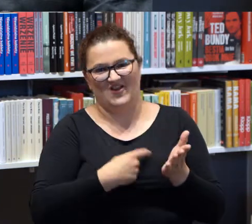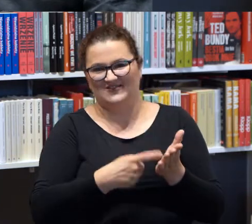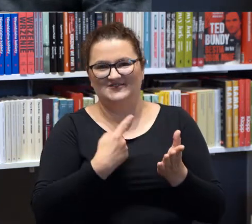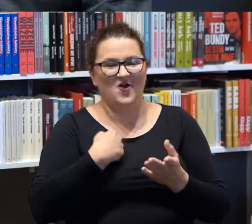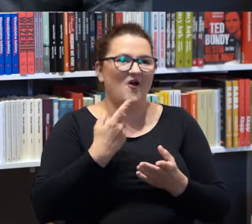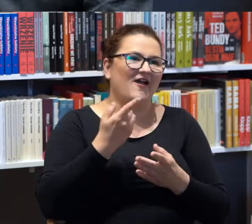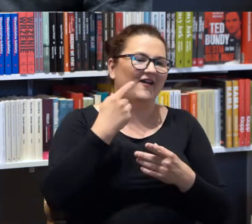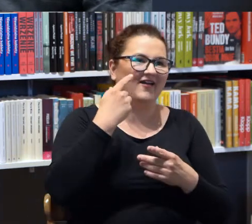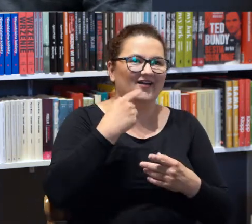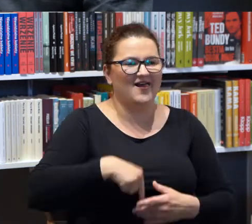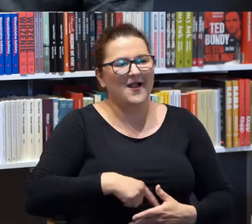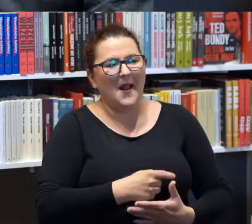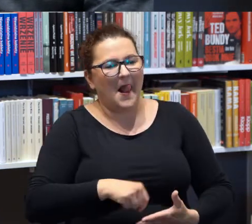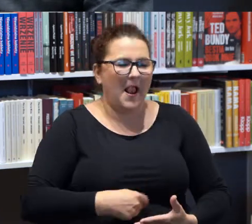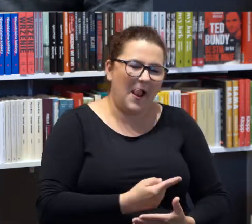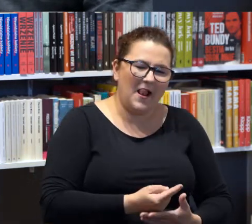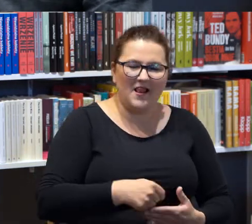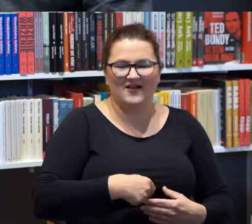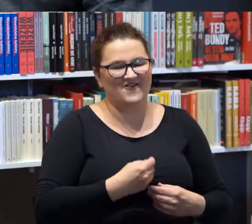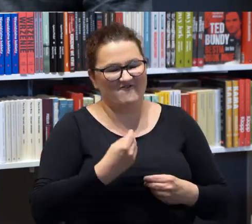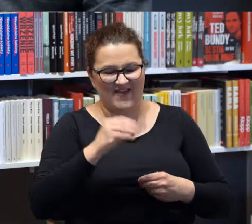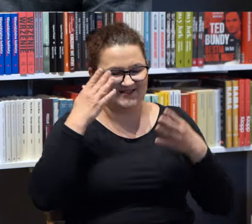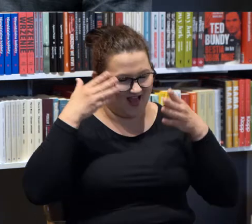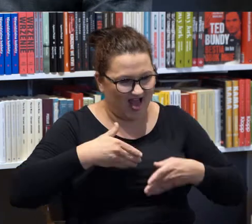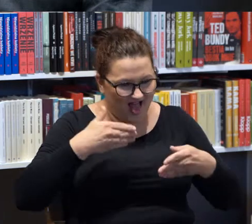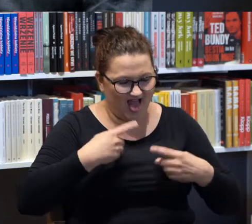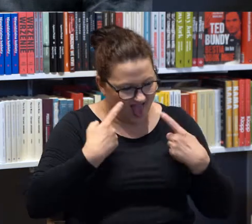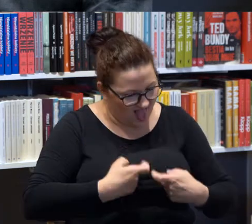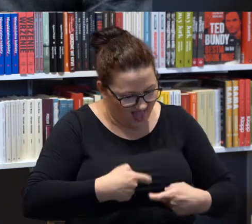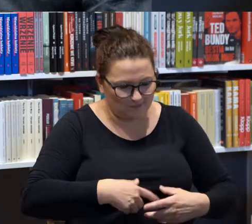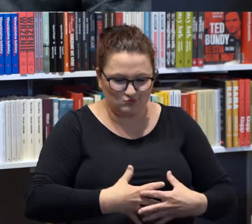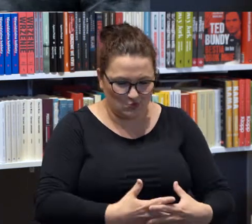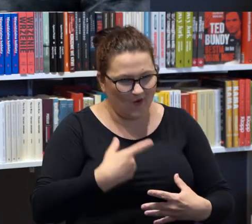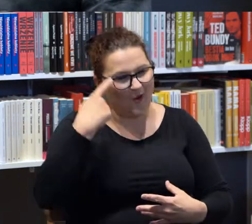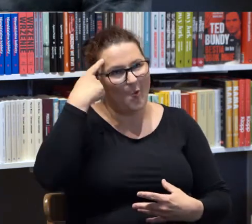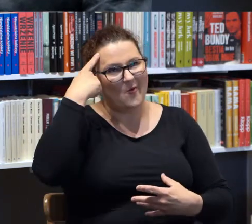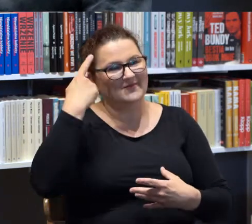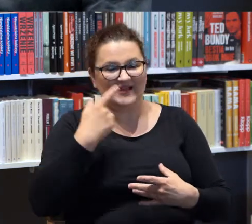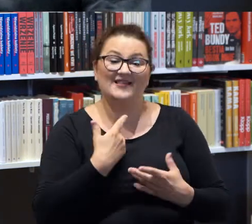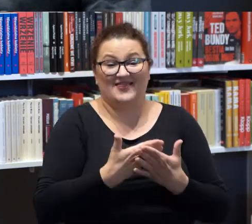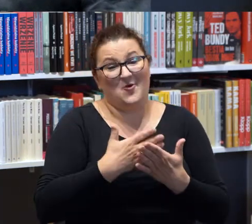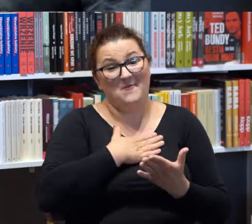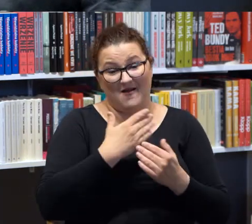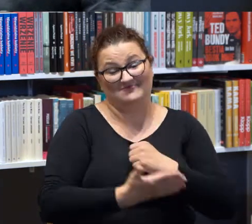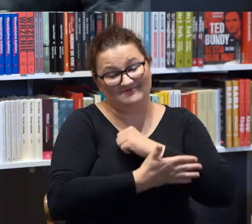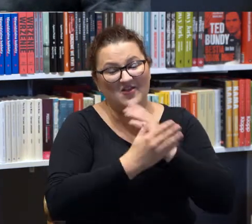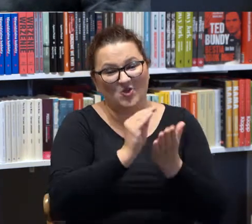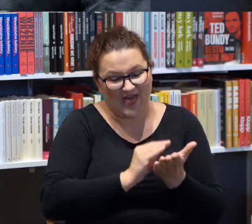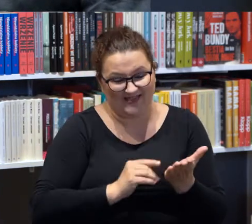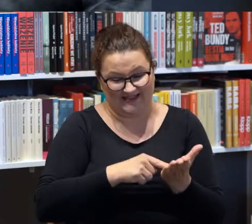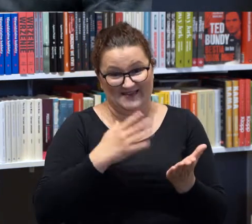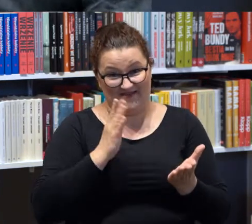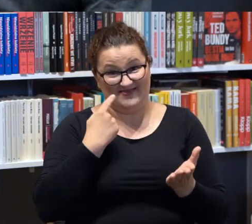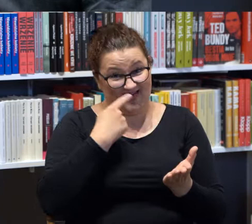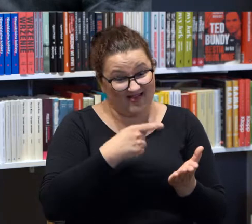wędruje po zakamarkach brzucha już teraz bardziej niż umysłu. Dlatego pozwoliłam sobie tutaj sporządzić notatki i będę na nie zerkać. I bardzo za to przepraszam, że tak